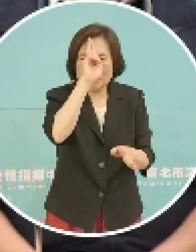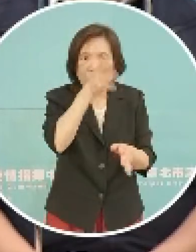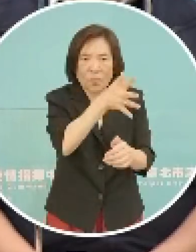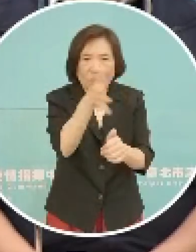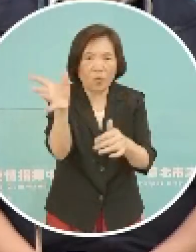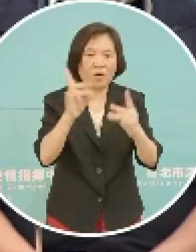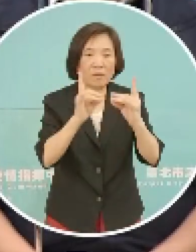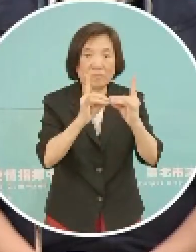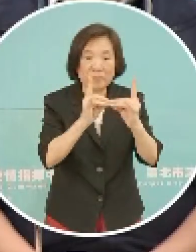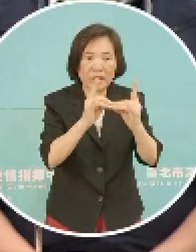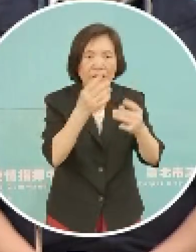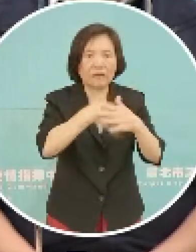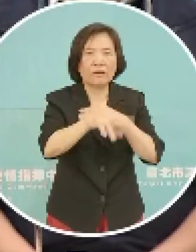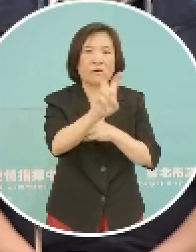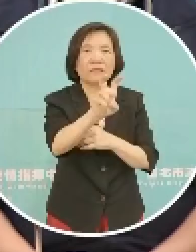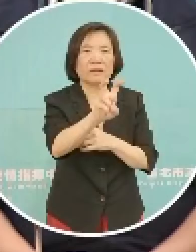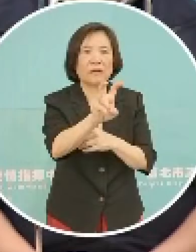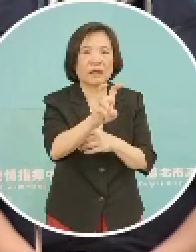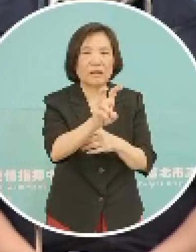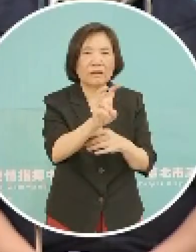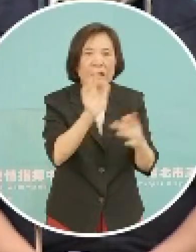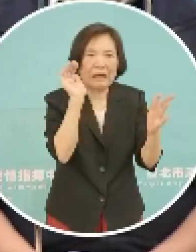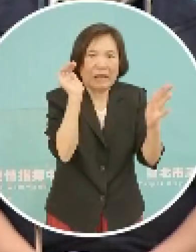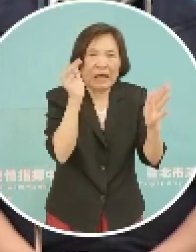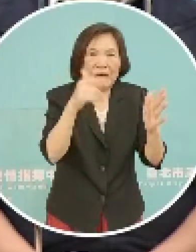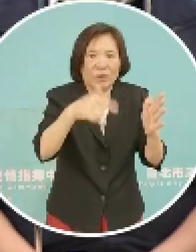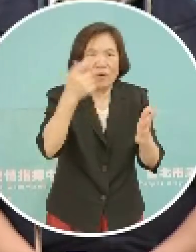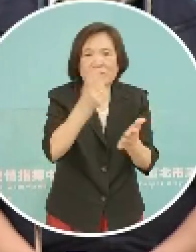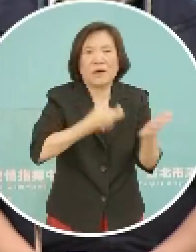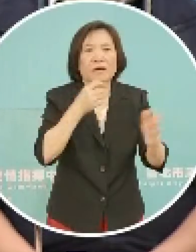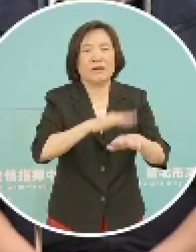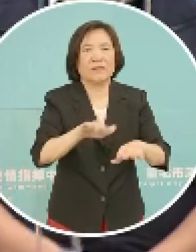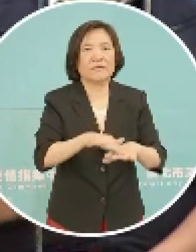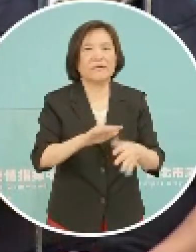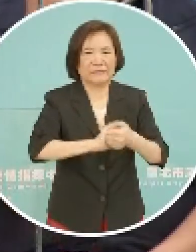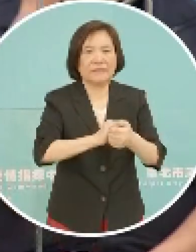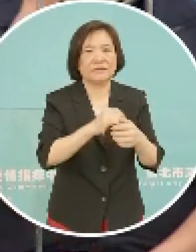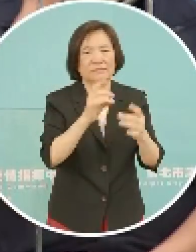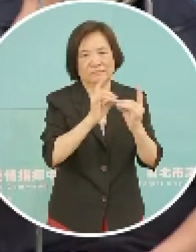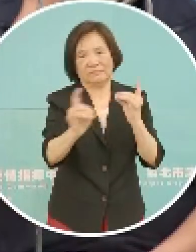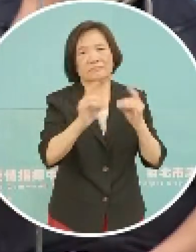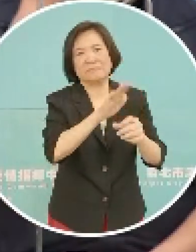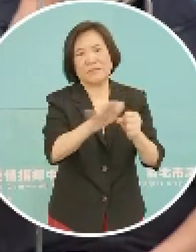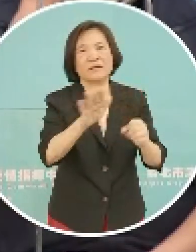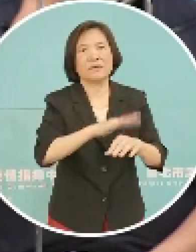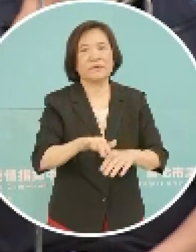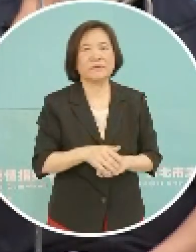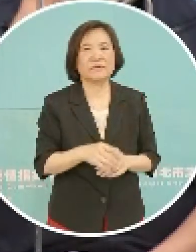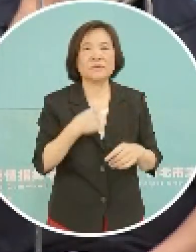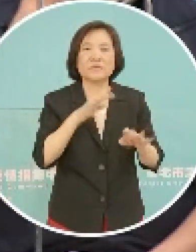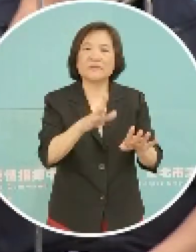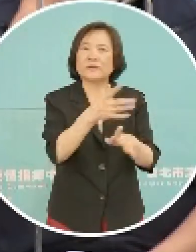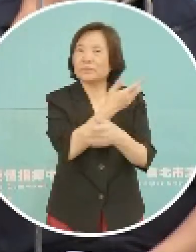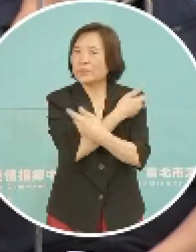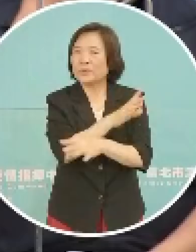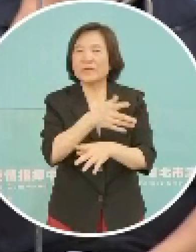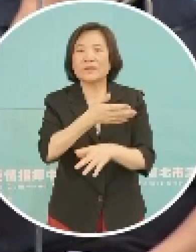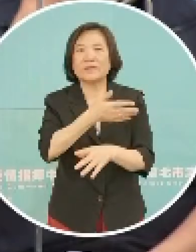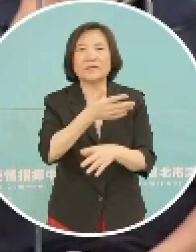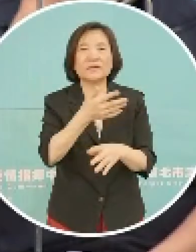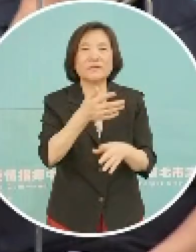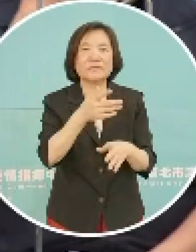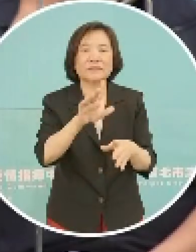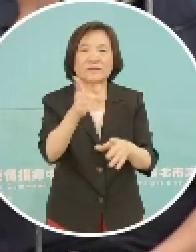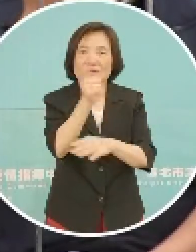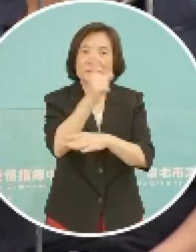很快的就会用完。那我们都知道我们的不管是 EMOC 派床中心或者我们消